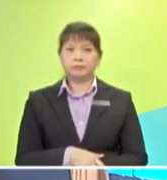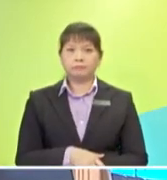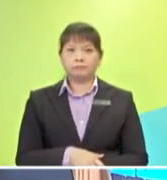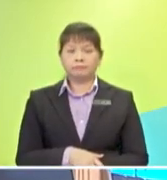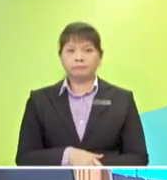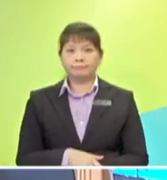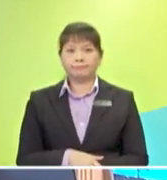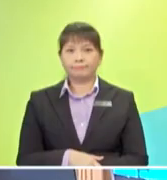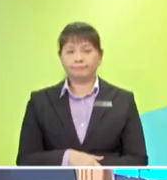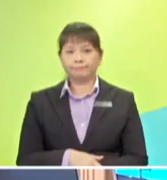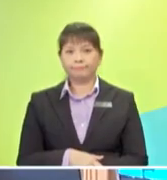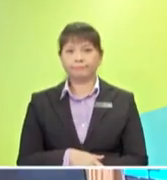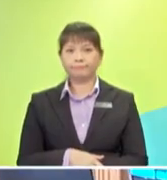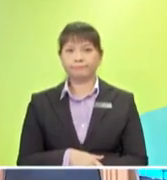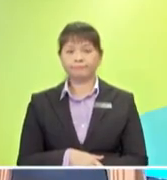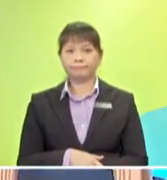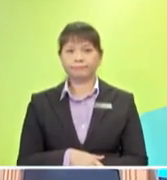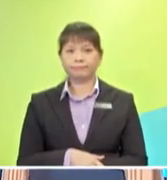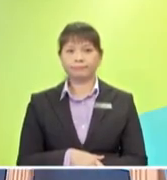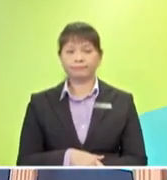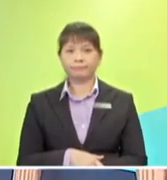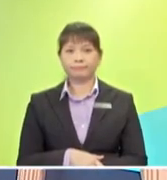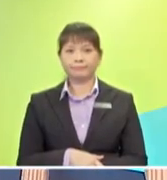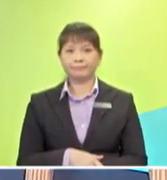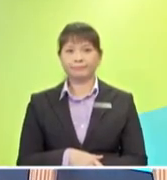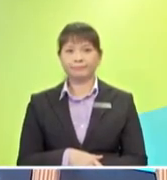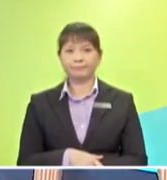ada yang tidak berpelurus